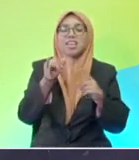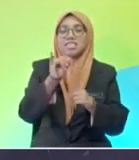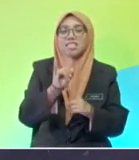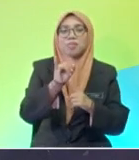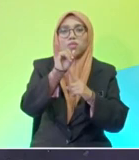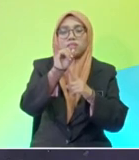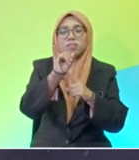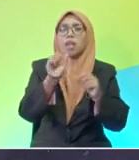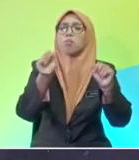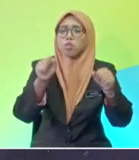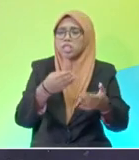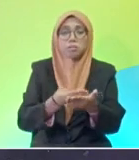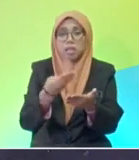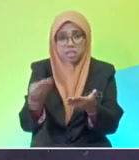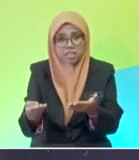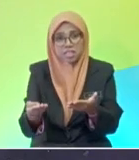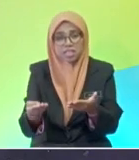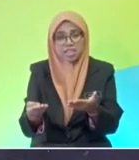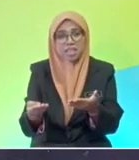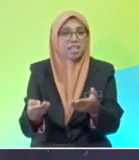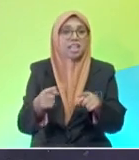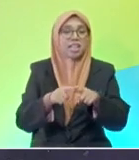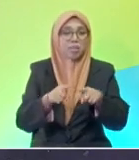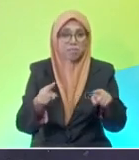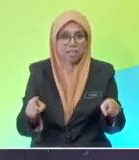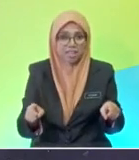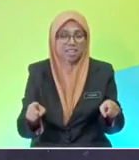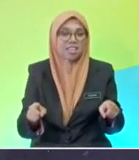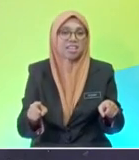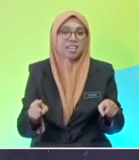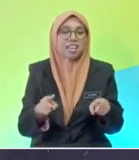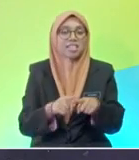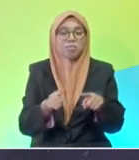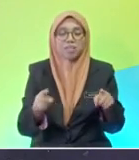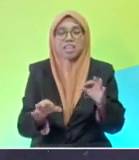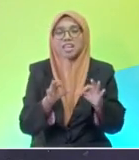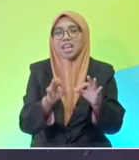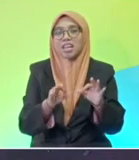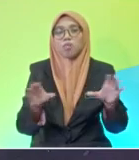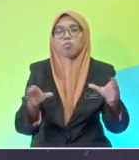ucapan ini di kedai ada juga tapi saya memilih untuk buat sendiri